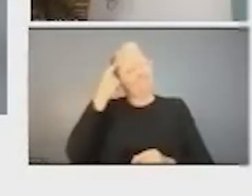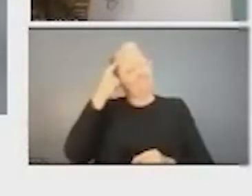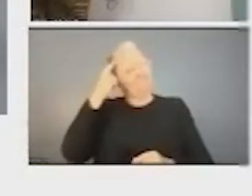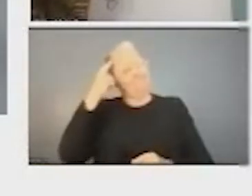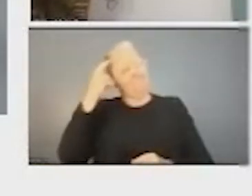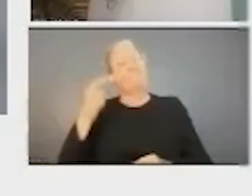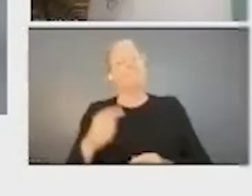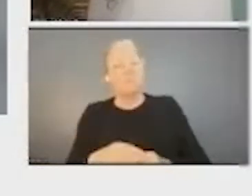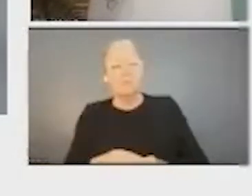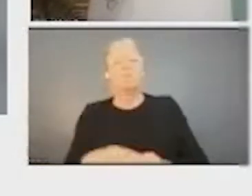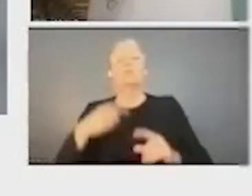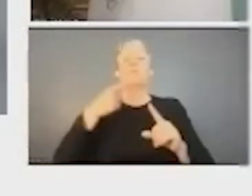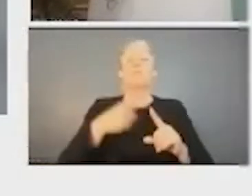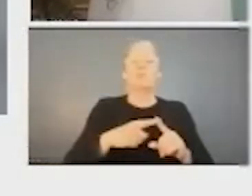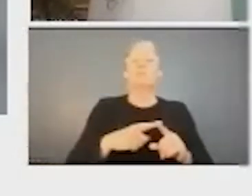هذا المؤتمر.